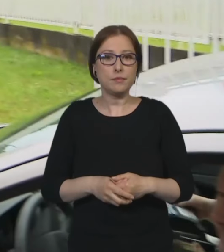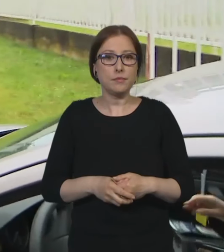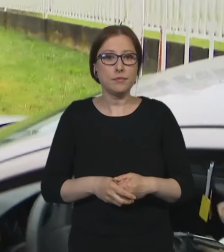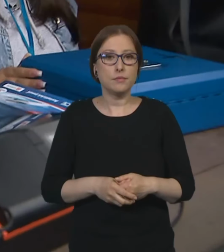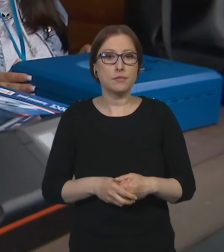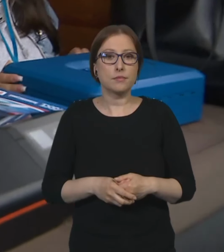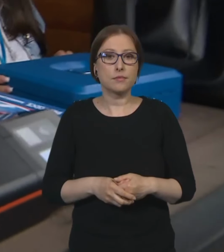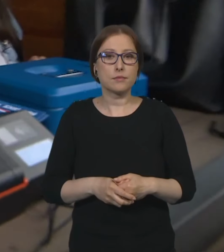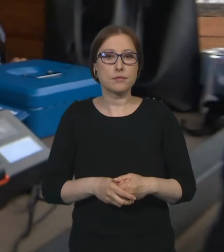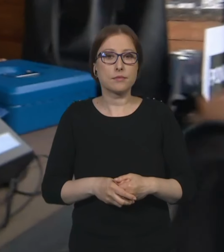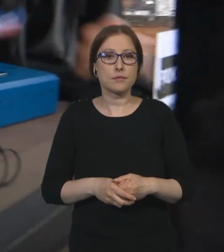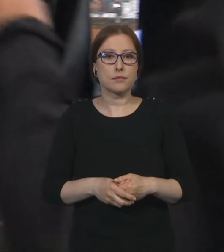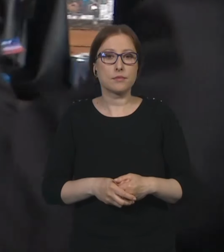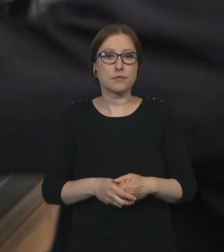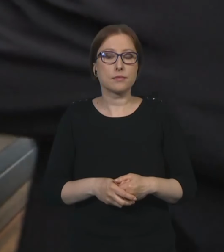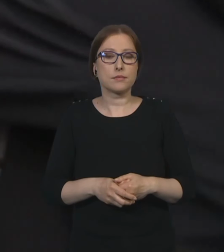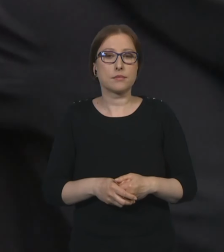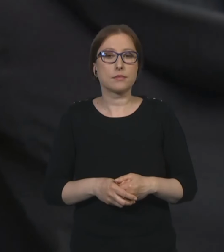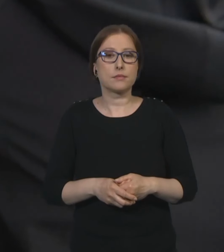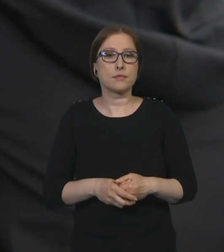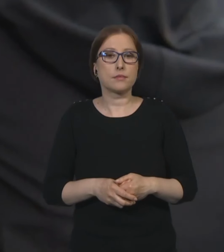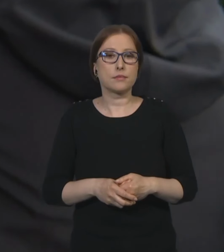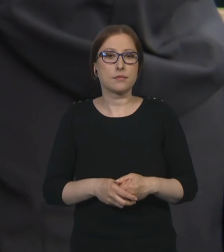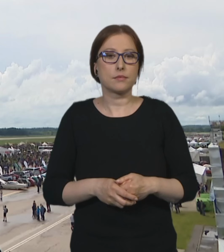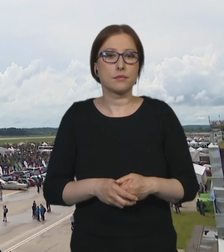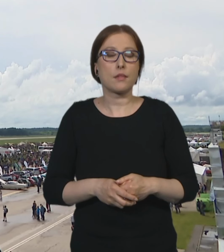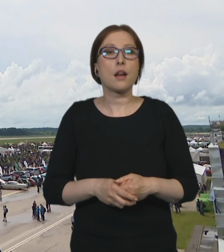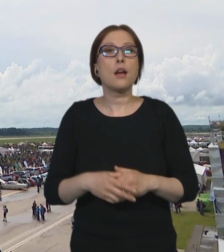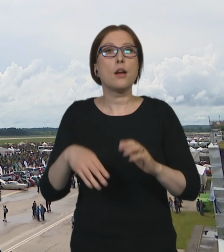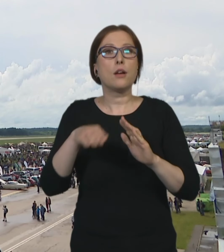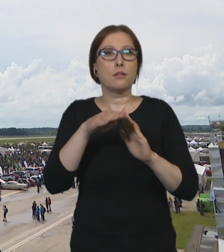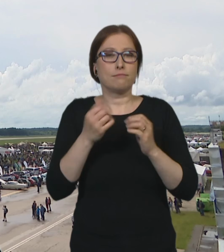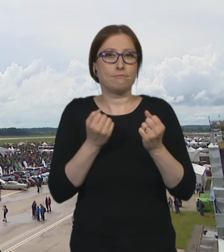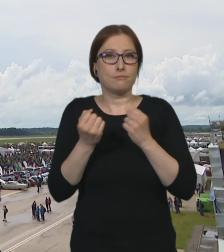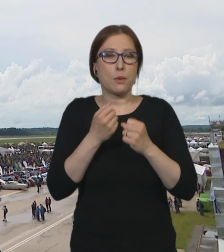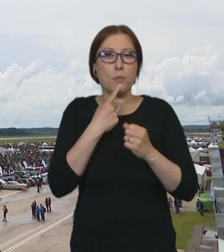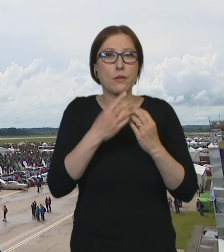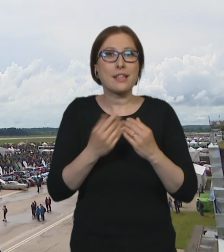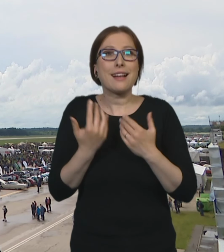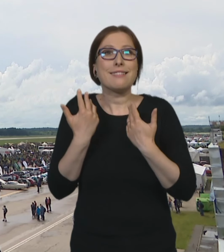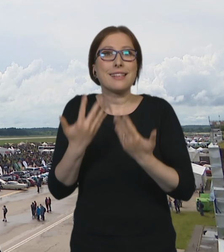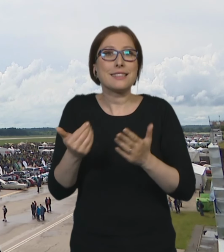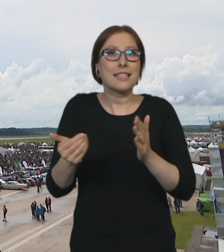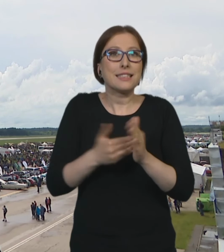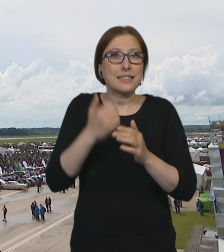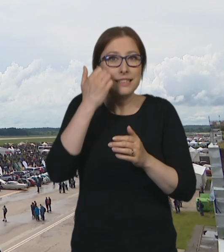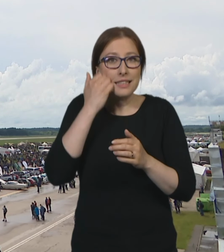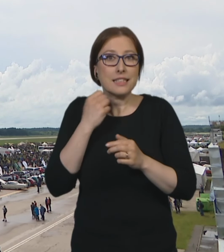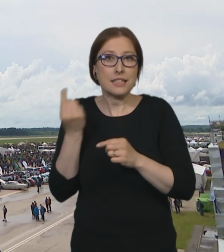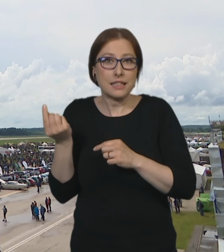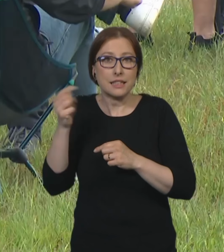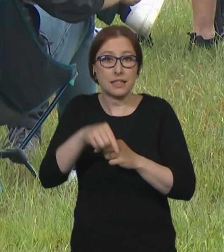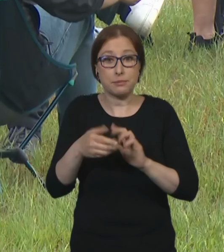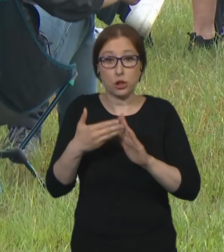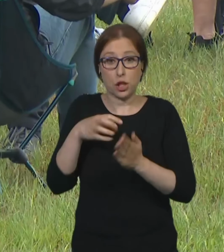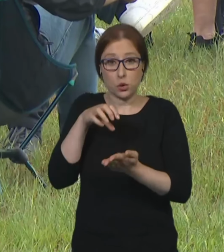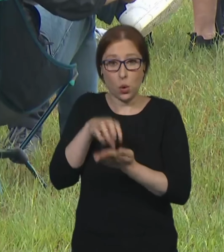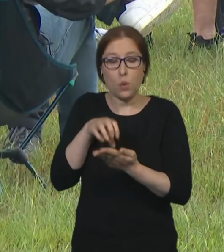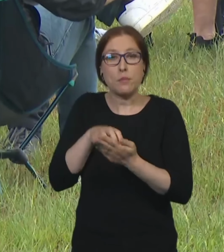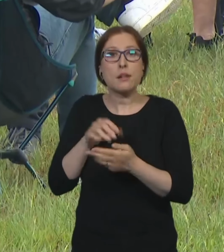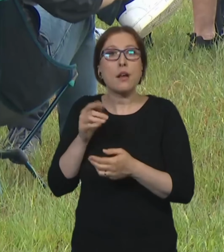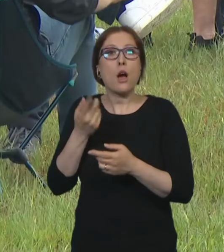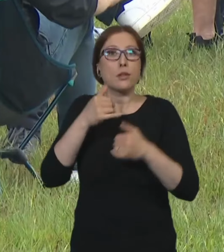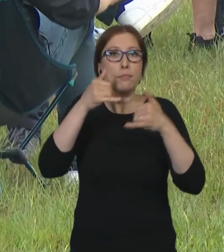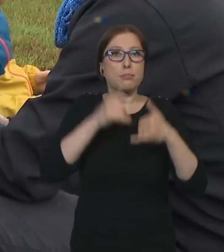200 korun. Vstupenky a průvodci. Podle pořadatelů dorazilo přes 10 000 lidí. Třeba tahle skupinka sem přijela